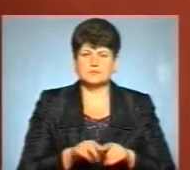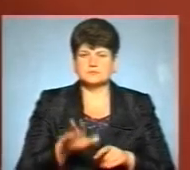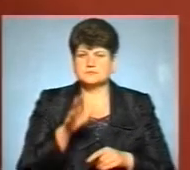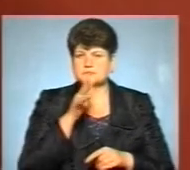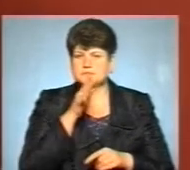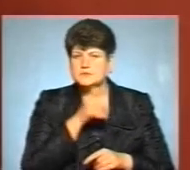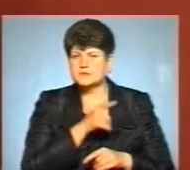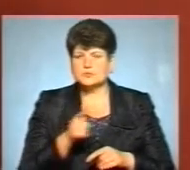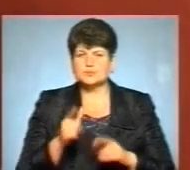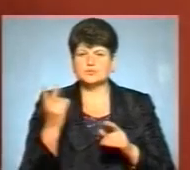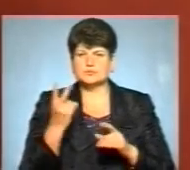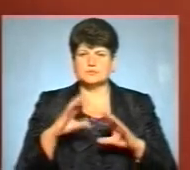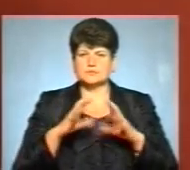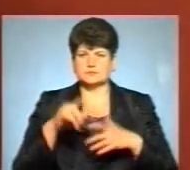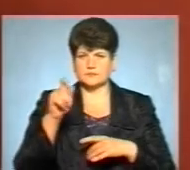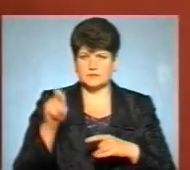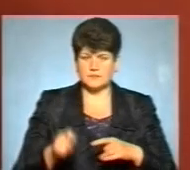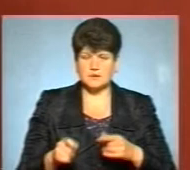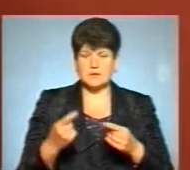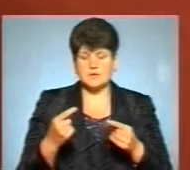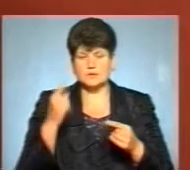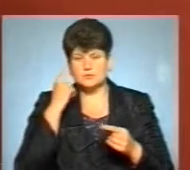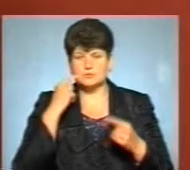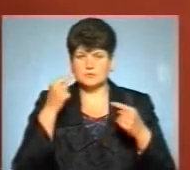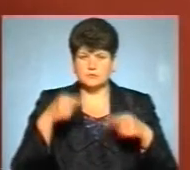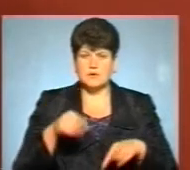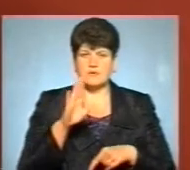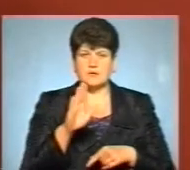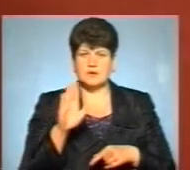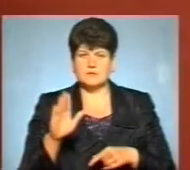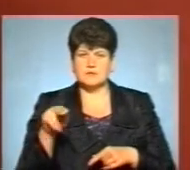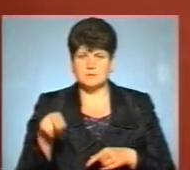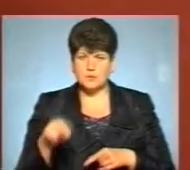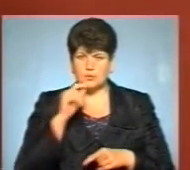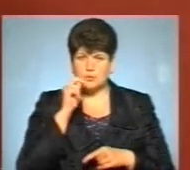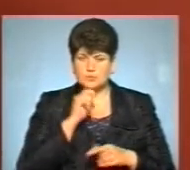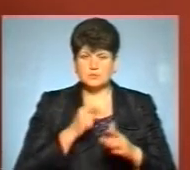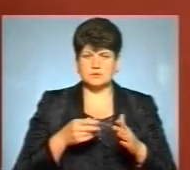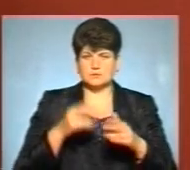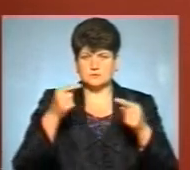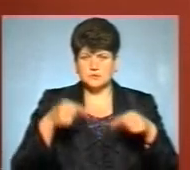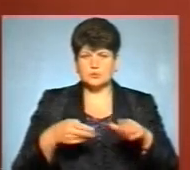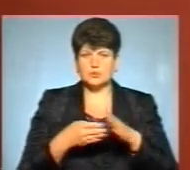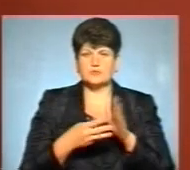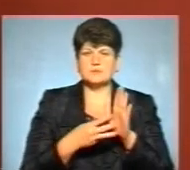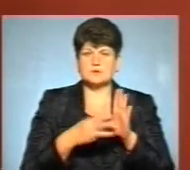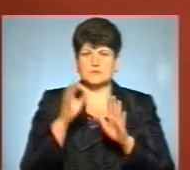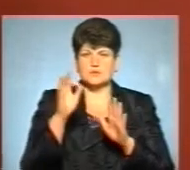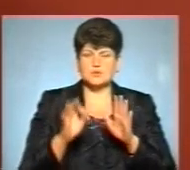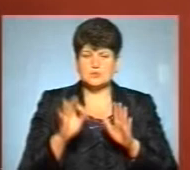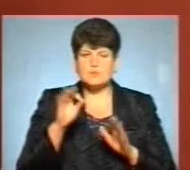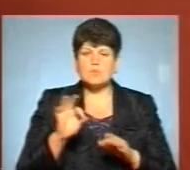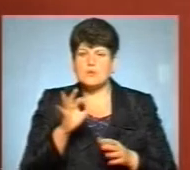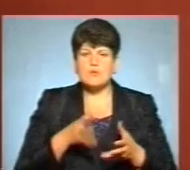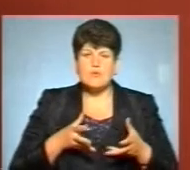в оновленій програмі дій допускає падіння ВВП країни вже в цьому році до 8%. Власне, про вплив пандемії на